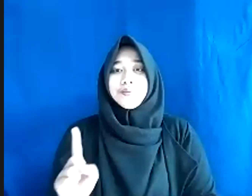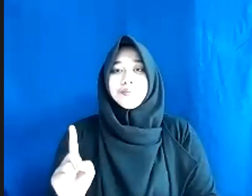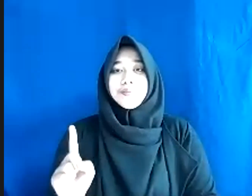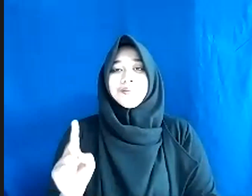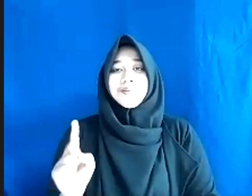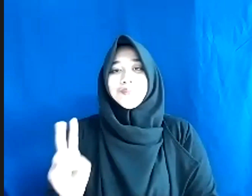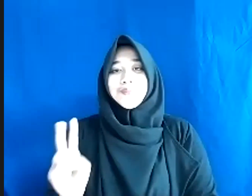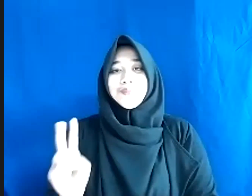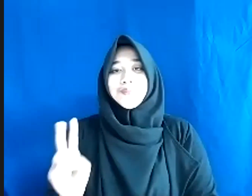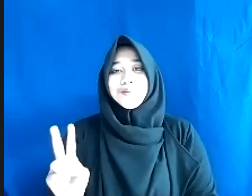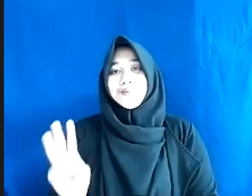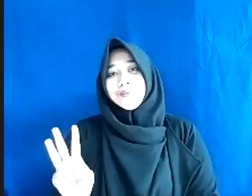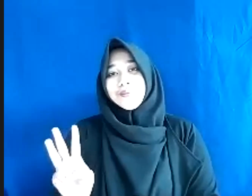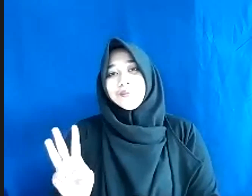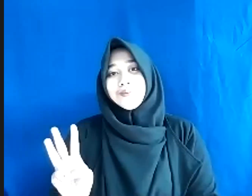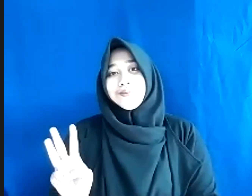1, 2, 3. Oke,